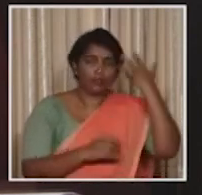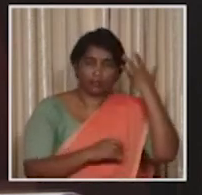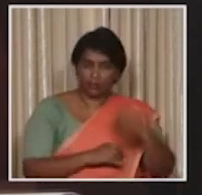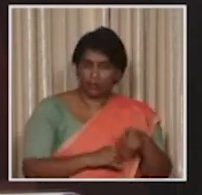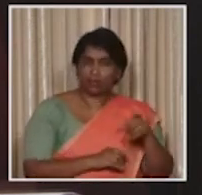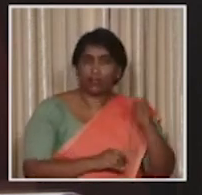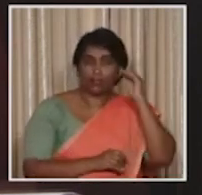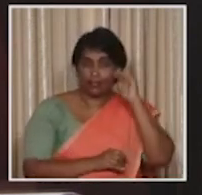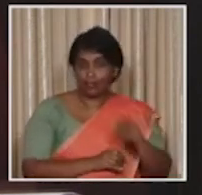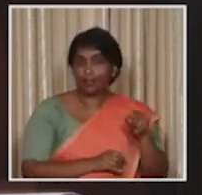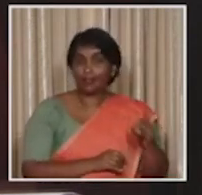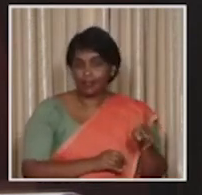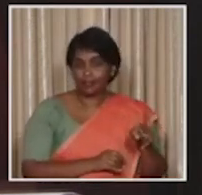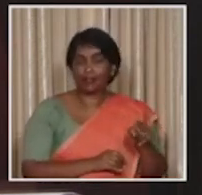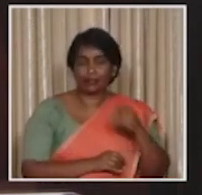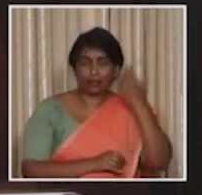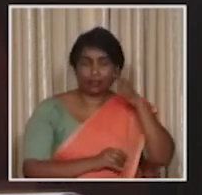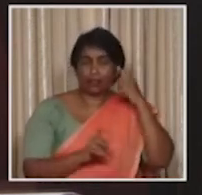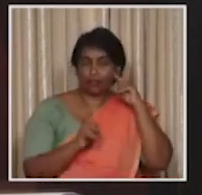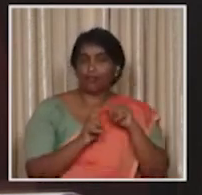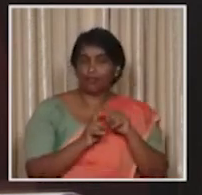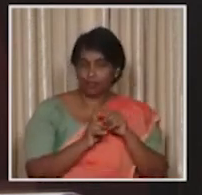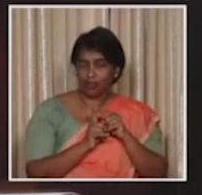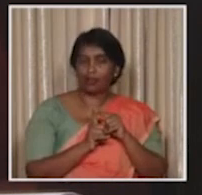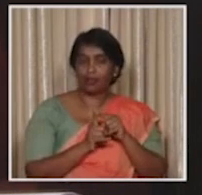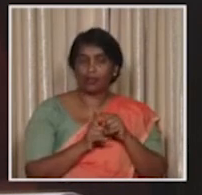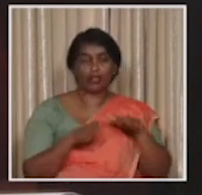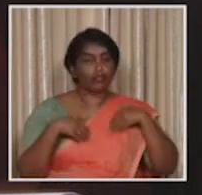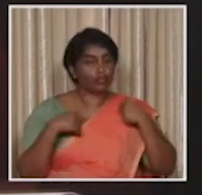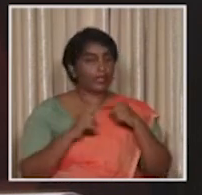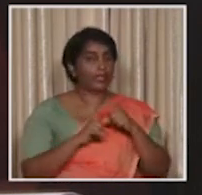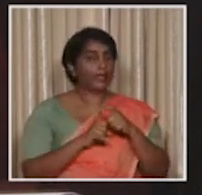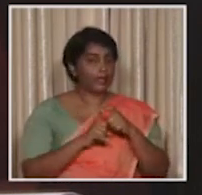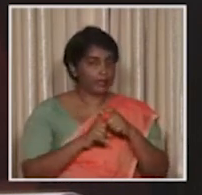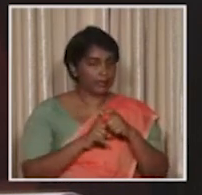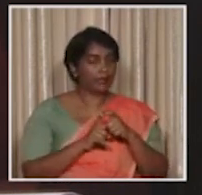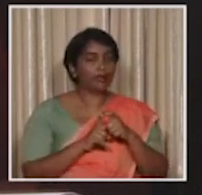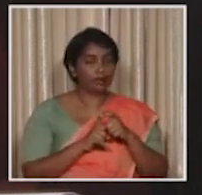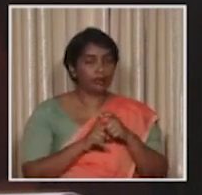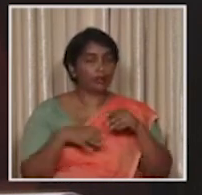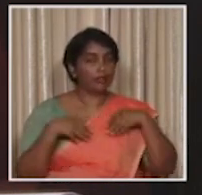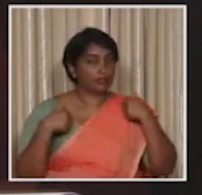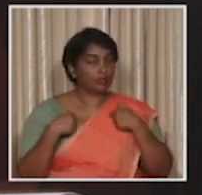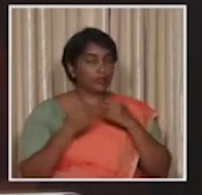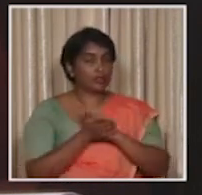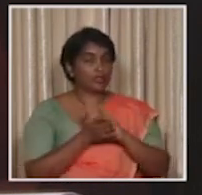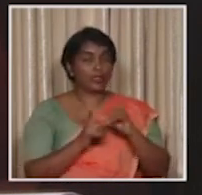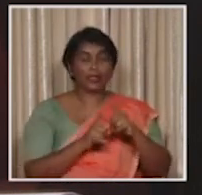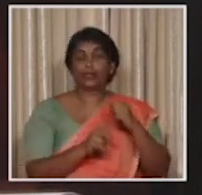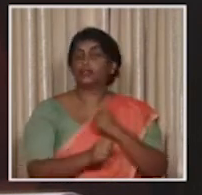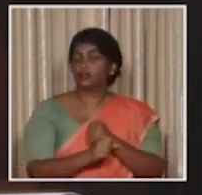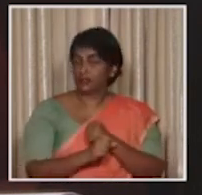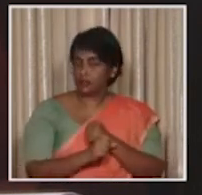අහිමි වූ දැරියගේ සිදුවීම පිළිබඳ සෞඛ්‍ය සේවා අධ්‍යක්ෂකවරයා, සෞඛ්‍ය සේවා අධ්‍යක්ෂක ජනරාල්වරයා